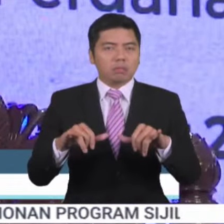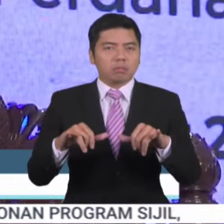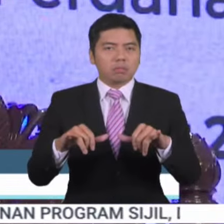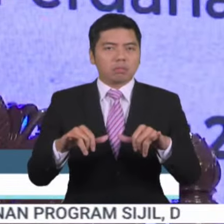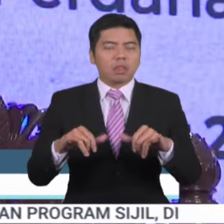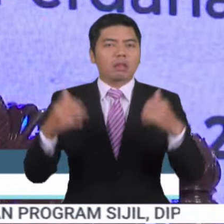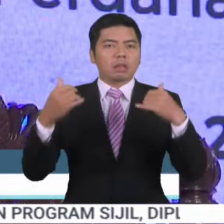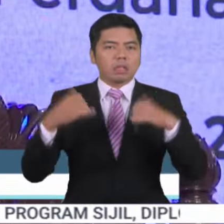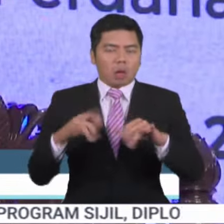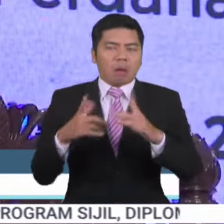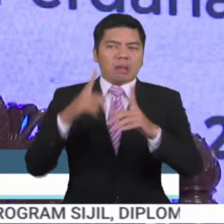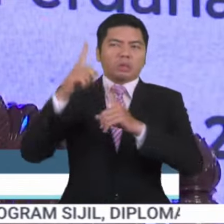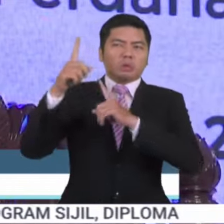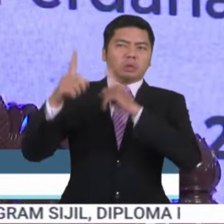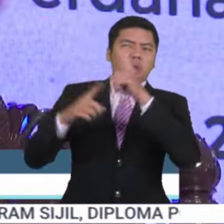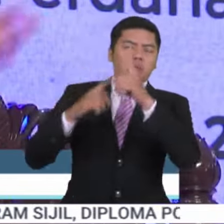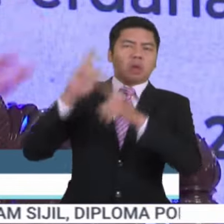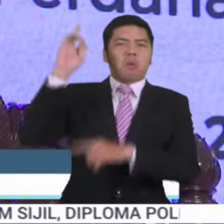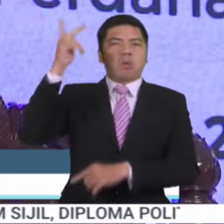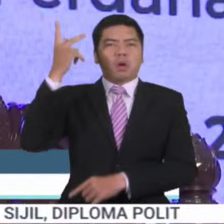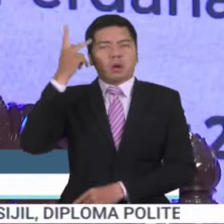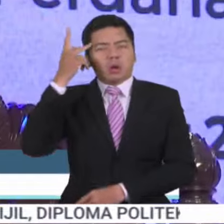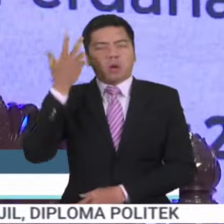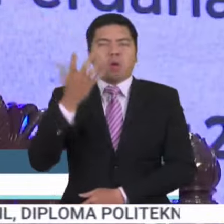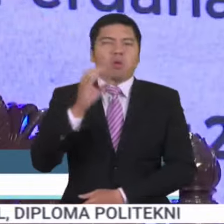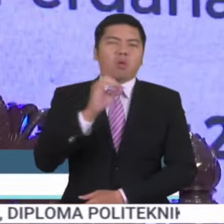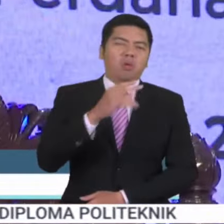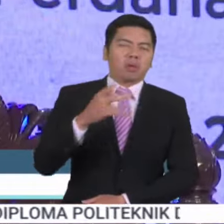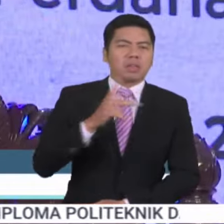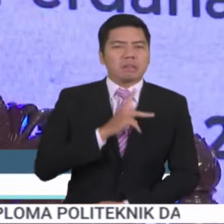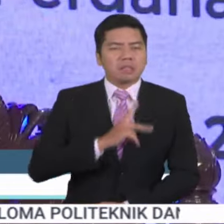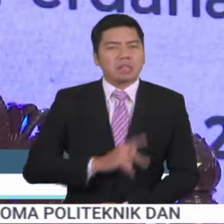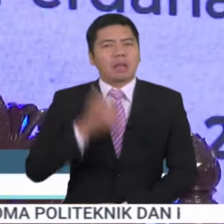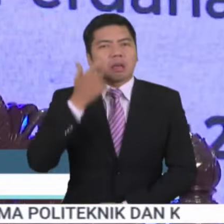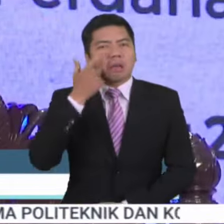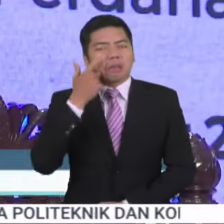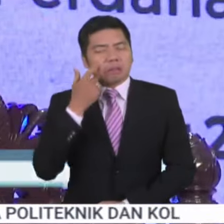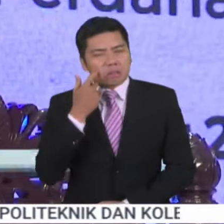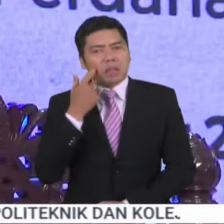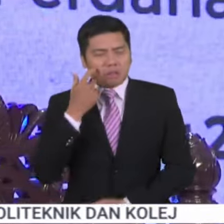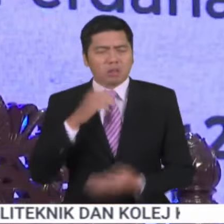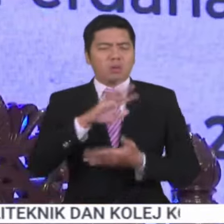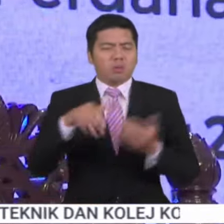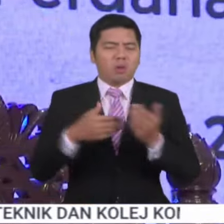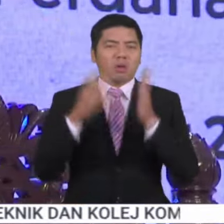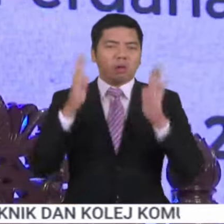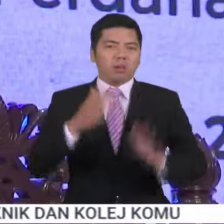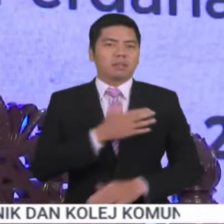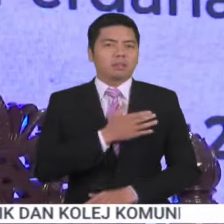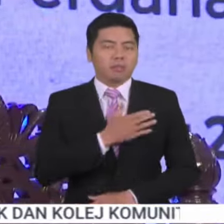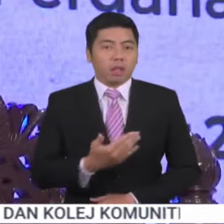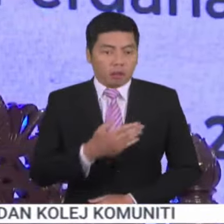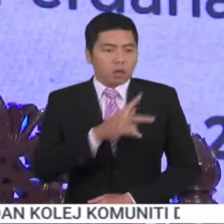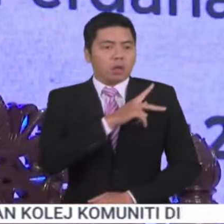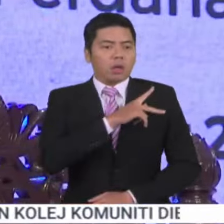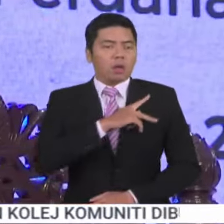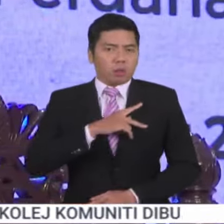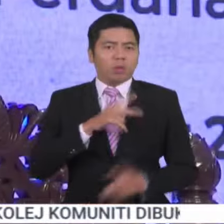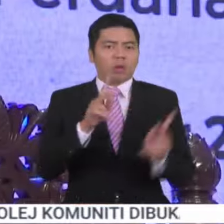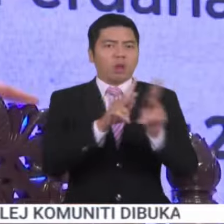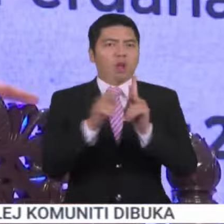dijadikan alasan politik. Oh, kesian, dia lama dulu berjasa. Semua orang berjasa. Ketua kampung